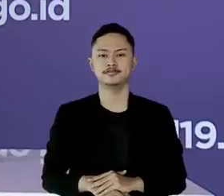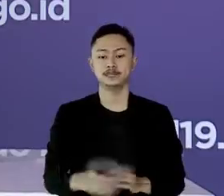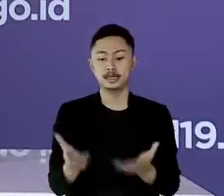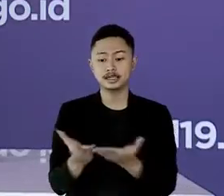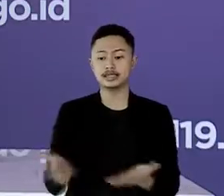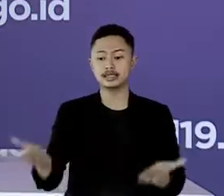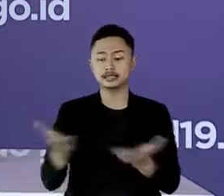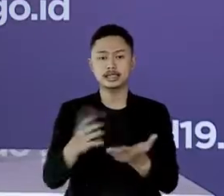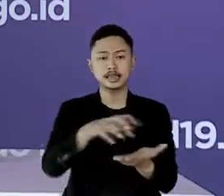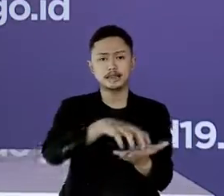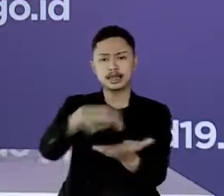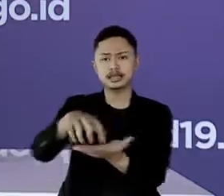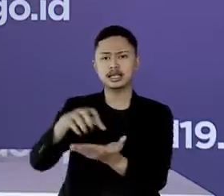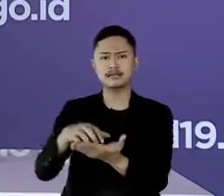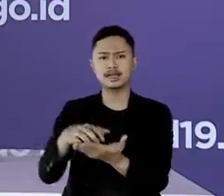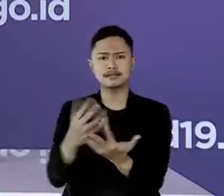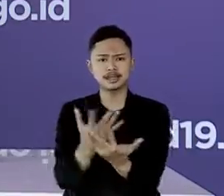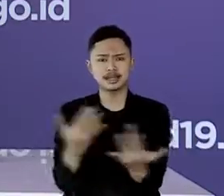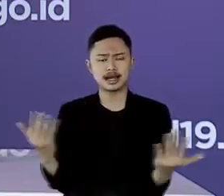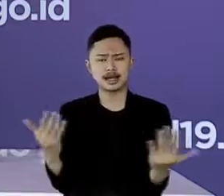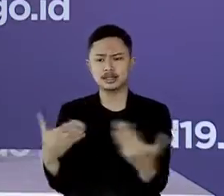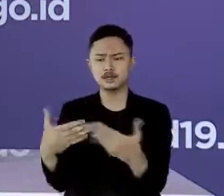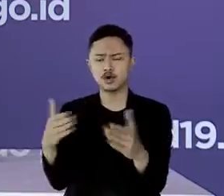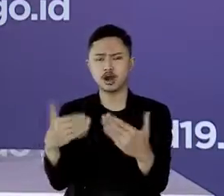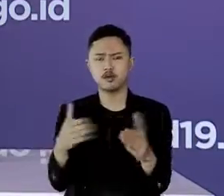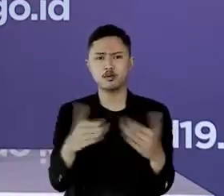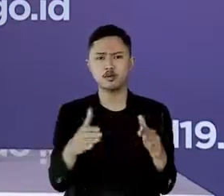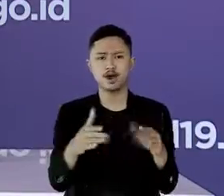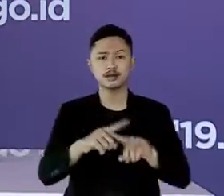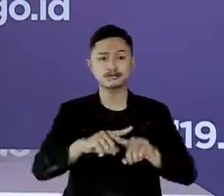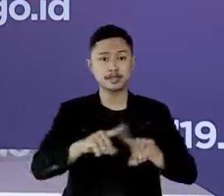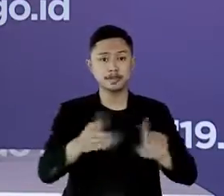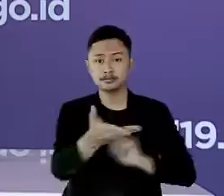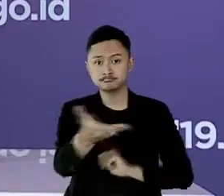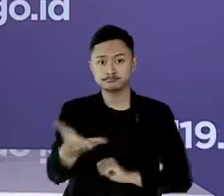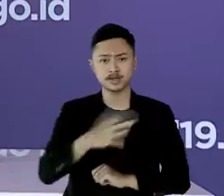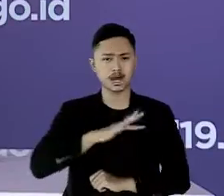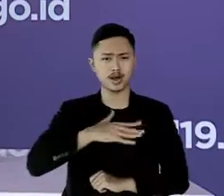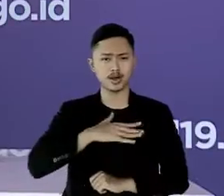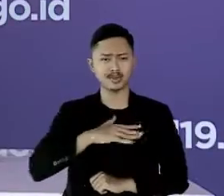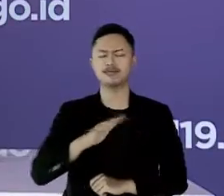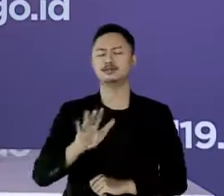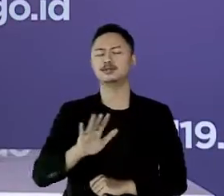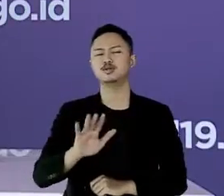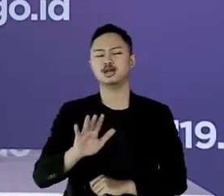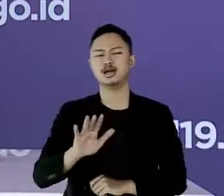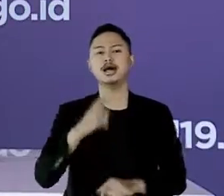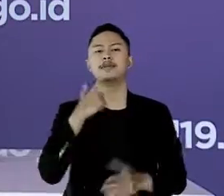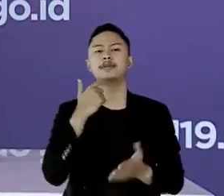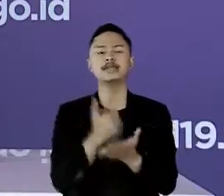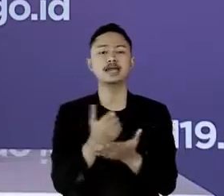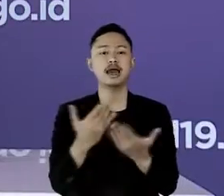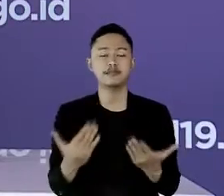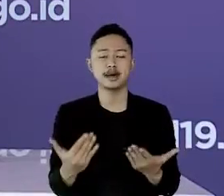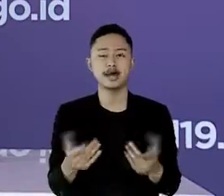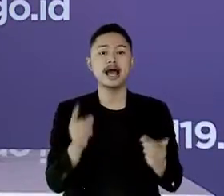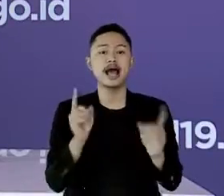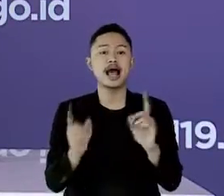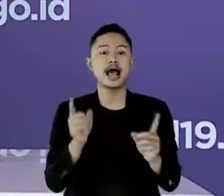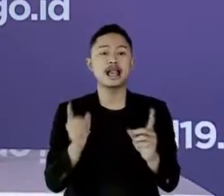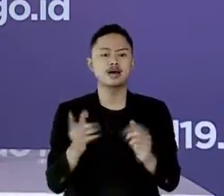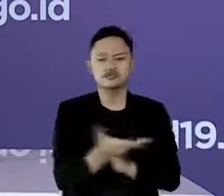sosial masyarakat secara bertahap bukanlah hal yang patut dikhawatirkan secara berlebihan asalkan seluruh